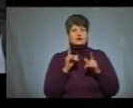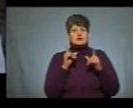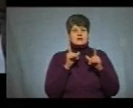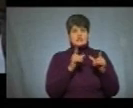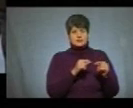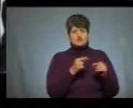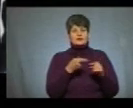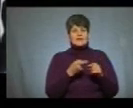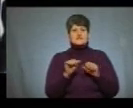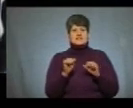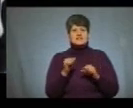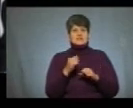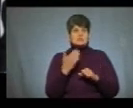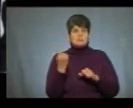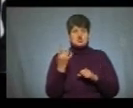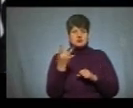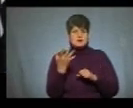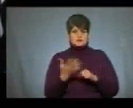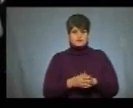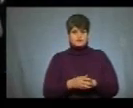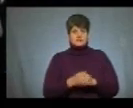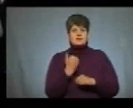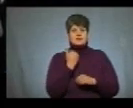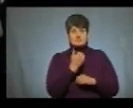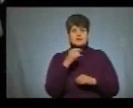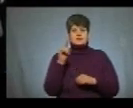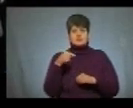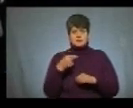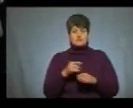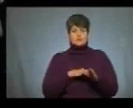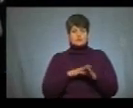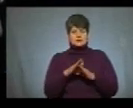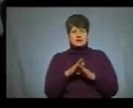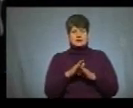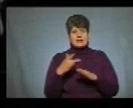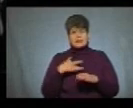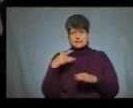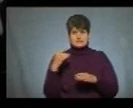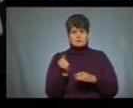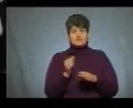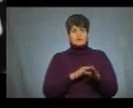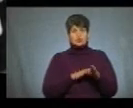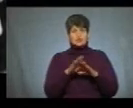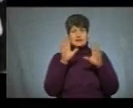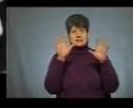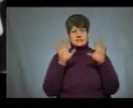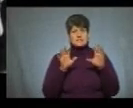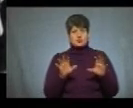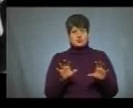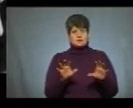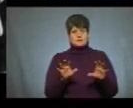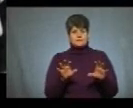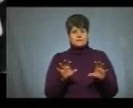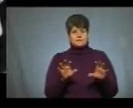відрядження вперше. Від вас вимоги дотримання дисципліни, дотримання законності.